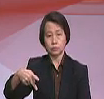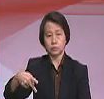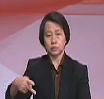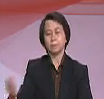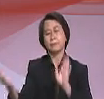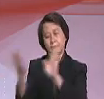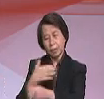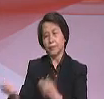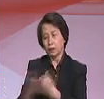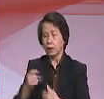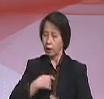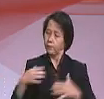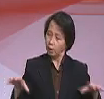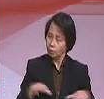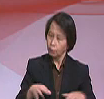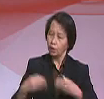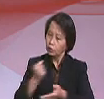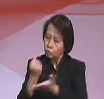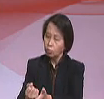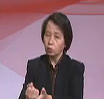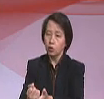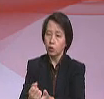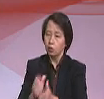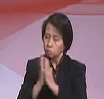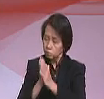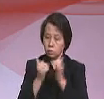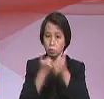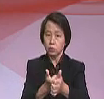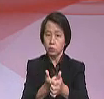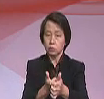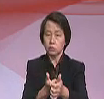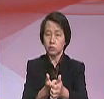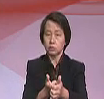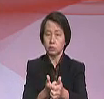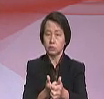membalas balik apa yang saya lakukan dengan mengikuti dan mematuhi